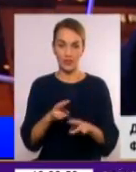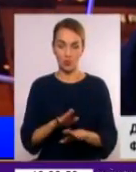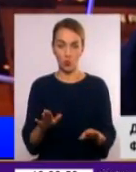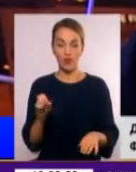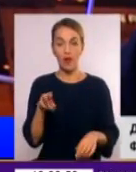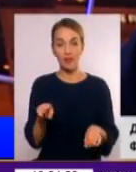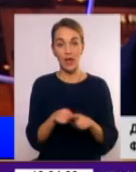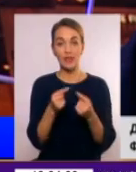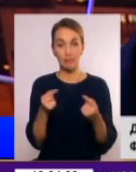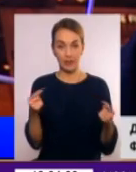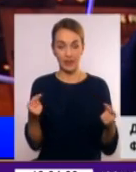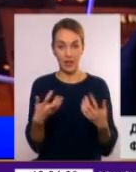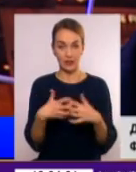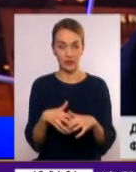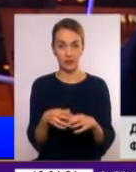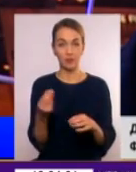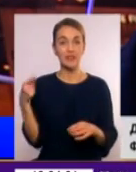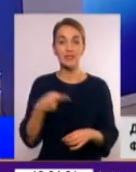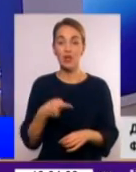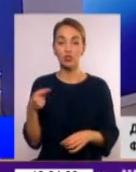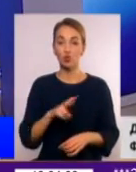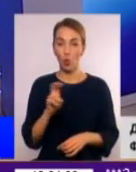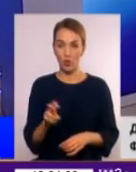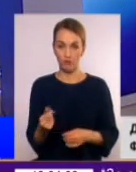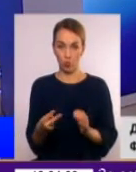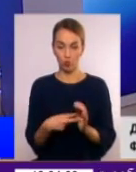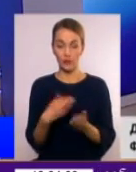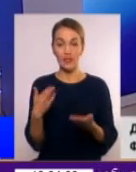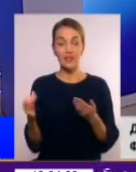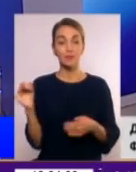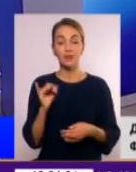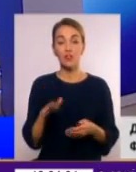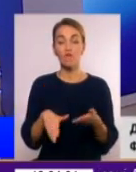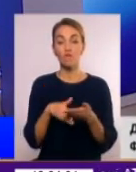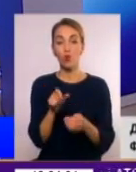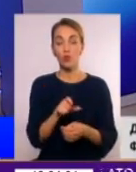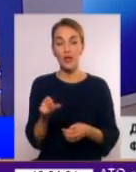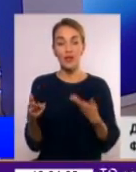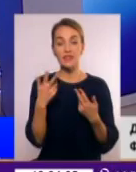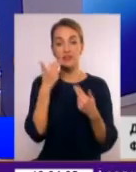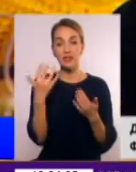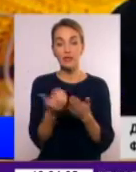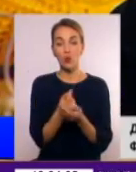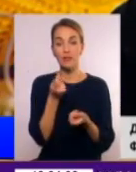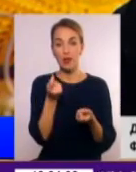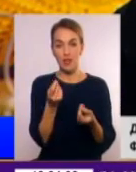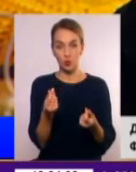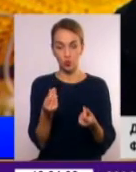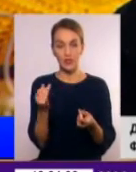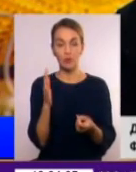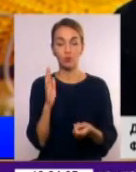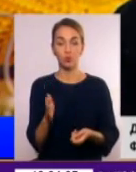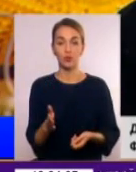коштують тисячі доларів. І волонтери, які звикли знаходити маленькі суми і